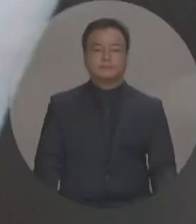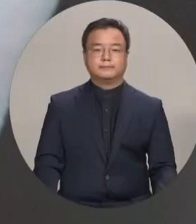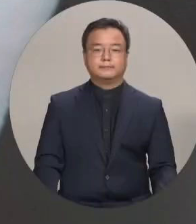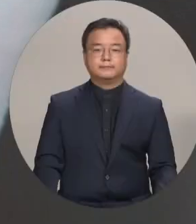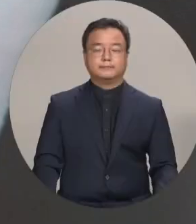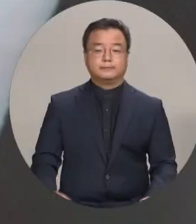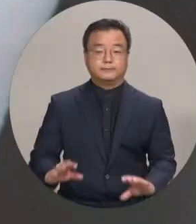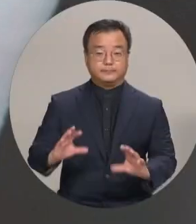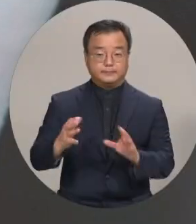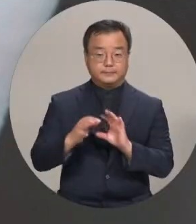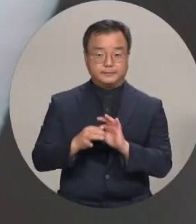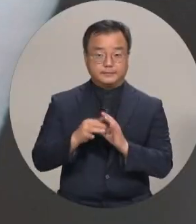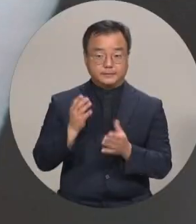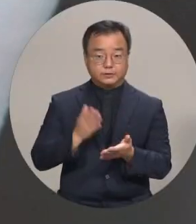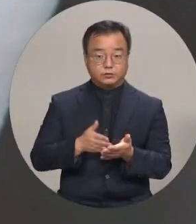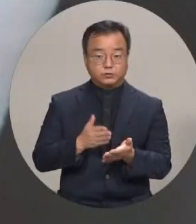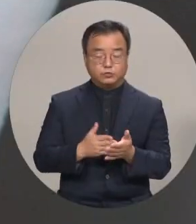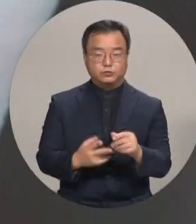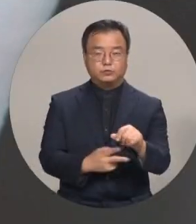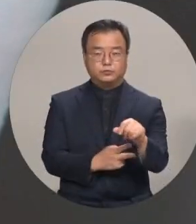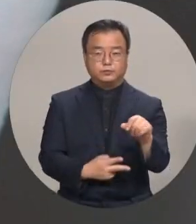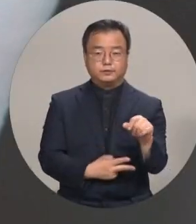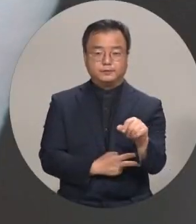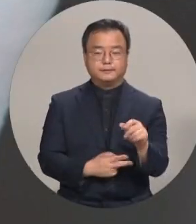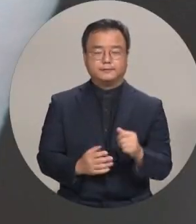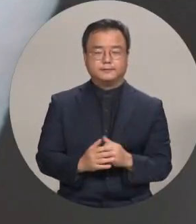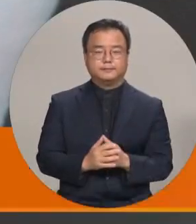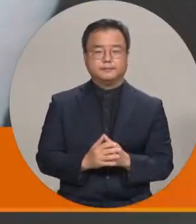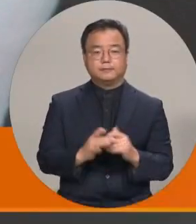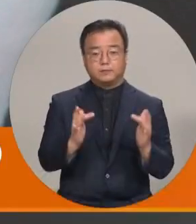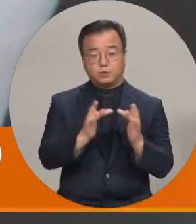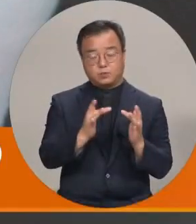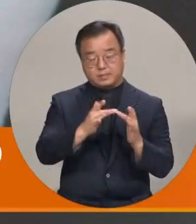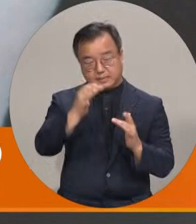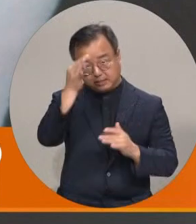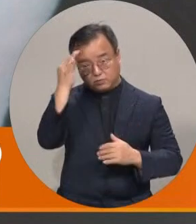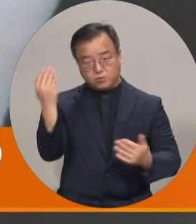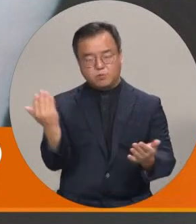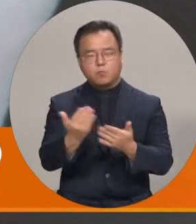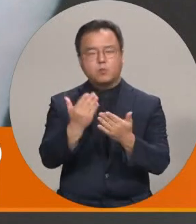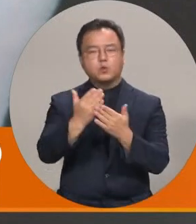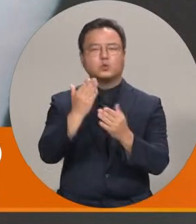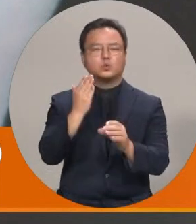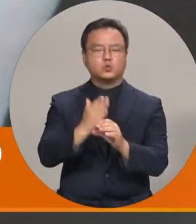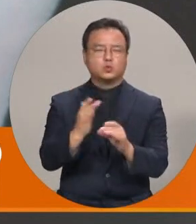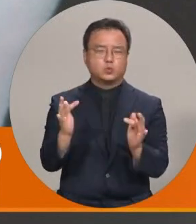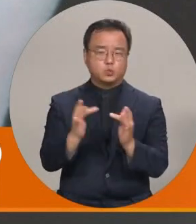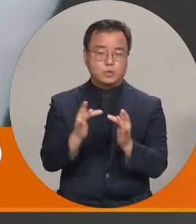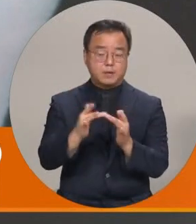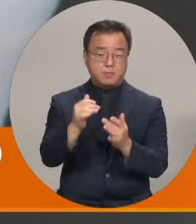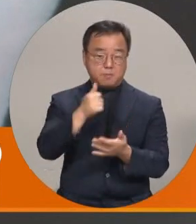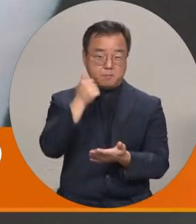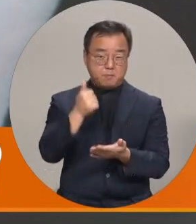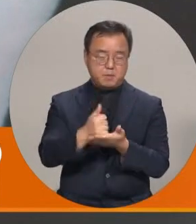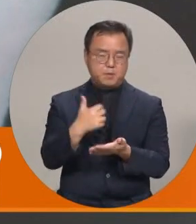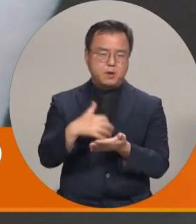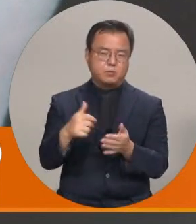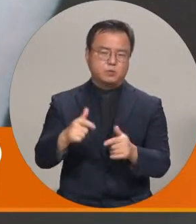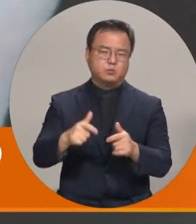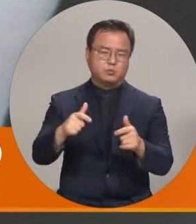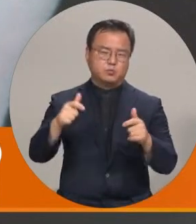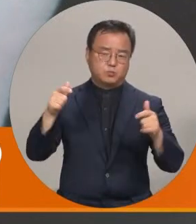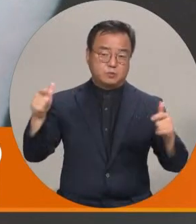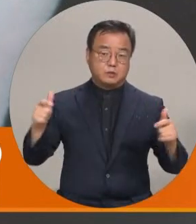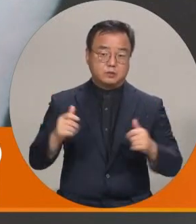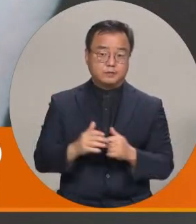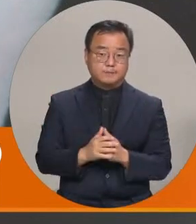세상을 연결하는 뉴스 뉴스 브릿지입니다이 온라인 기술이 발전하면서 사이버 범죄도 증가하고 있습니다